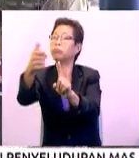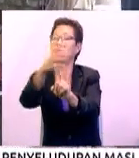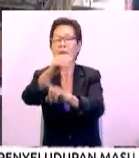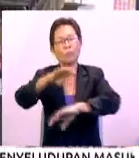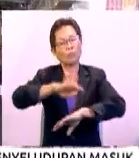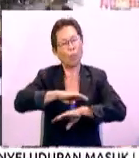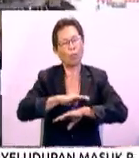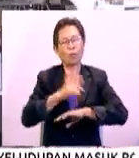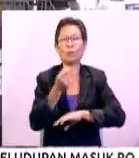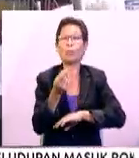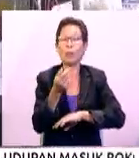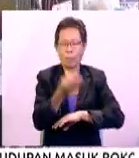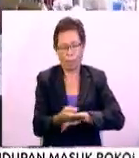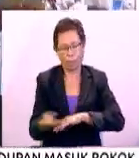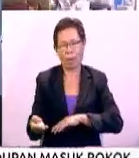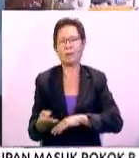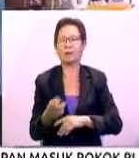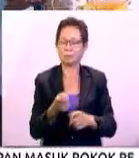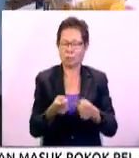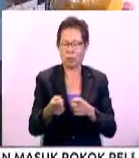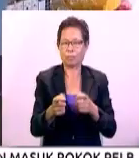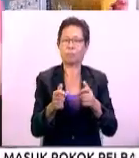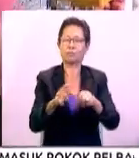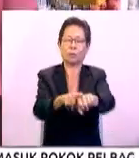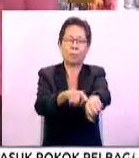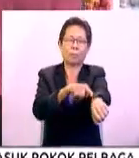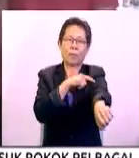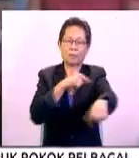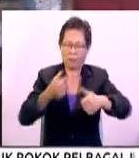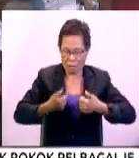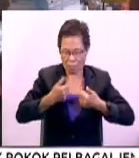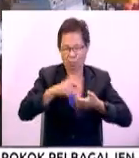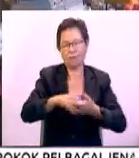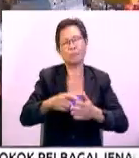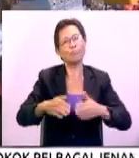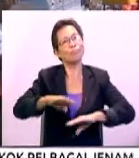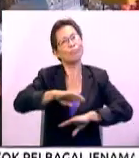berpuas hati dengan harga barangan yang terkawal sepanjang Aidilfitri ini.